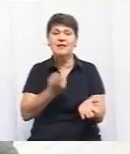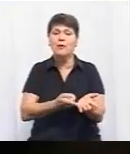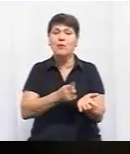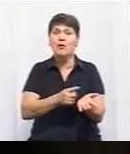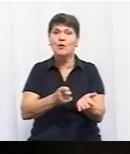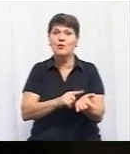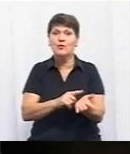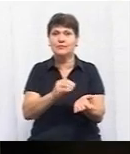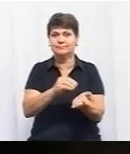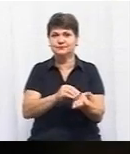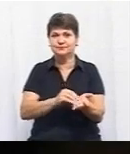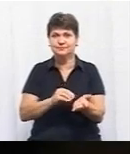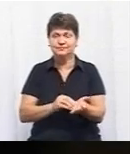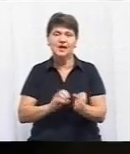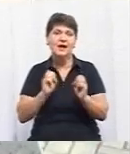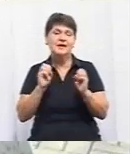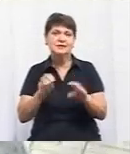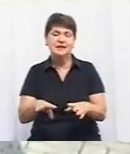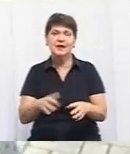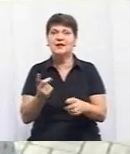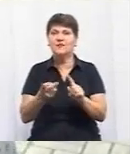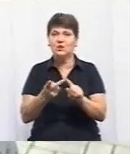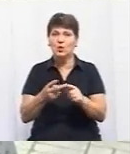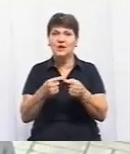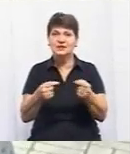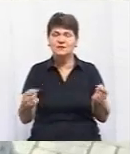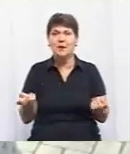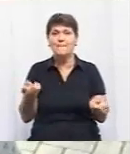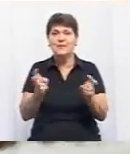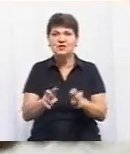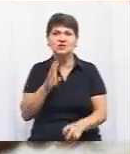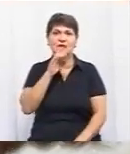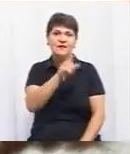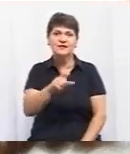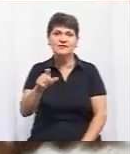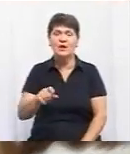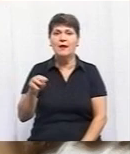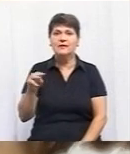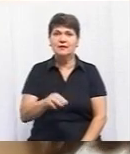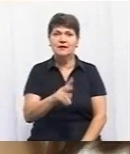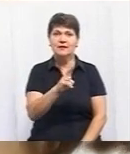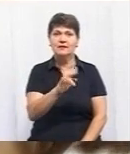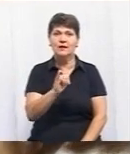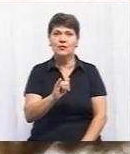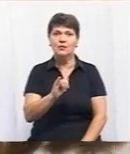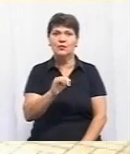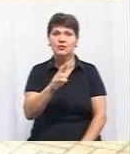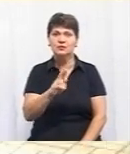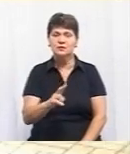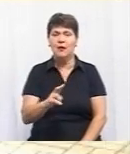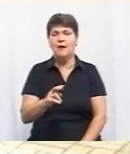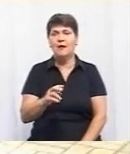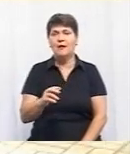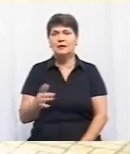екобали. Здати вторсировину до екомобіля прийшла вінничанка Тетяна Куц. Розповідає, сміття сортує 2 роки.